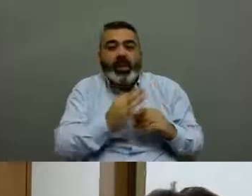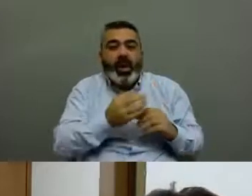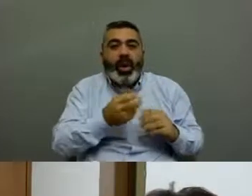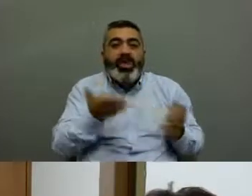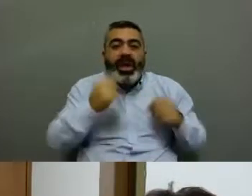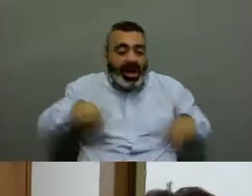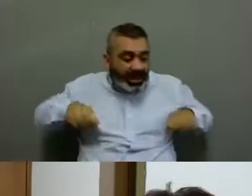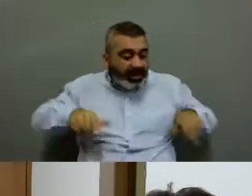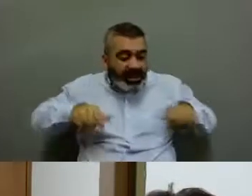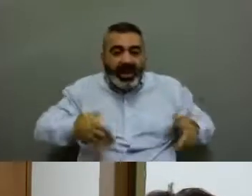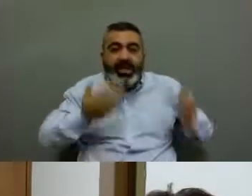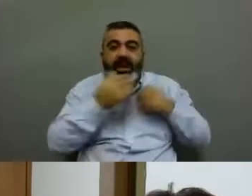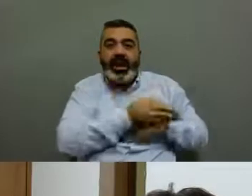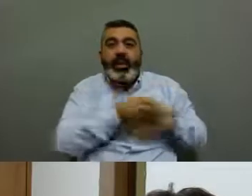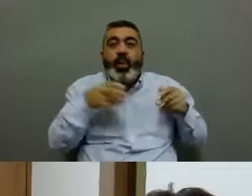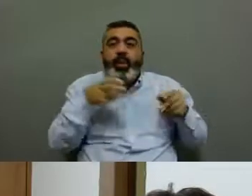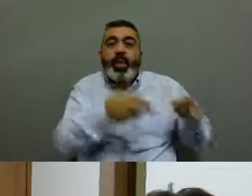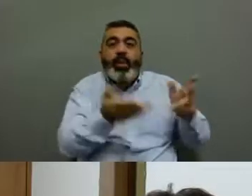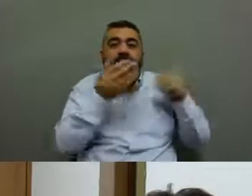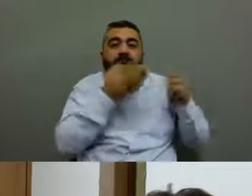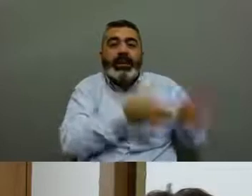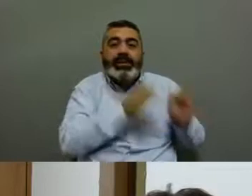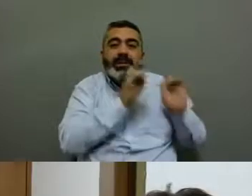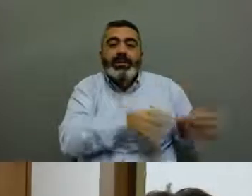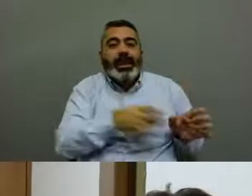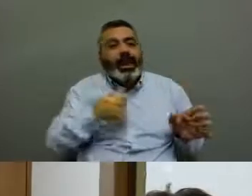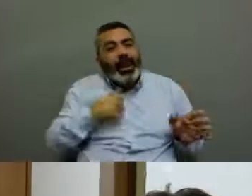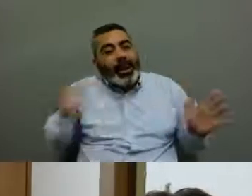βγει ή γιατί δεν έχει δρόμο να βγει.